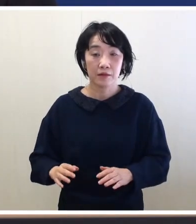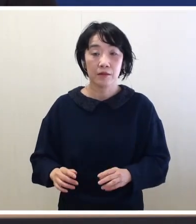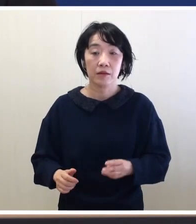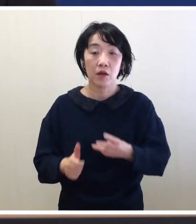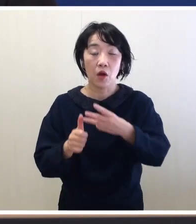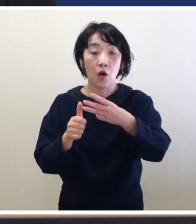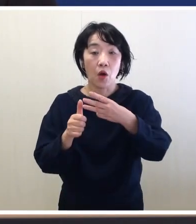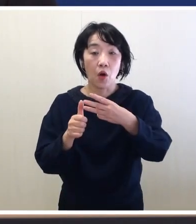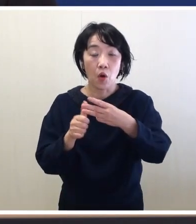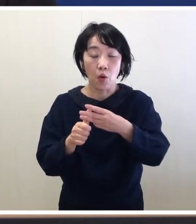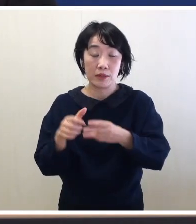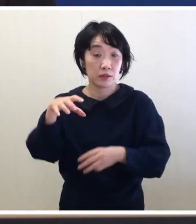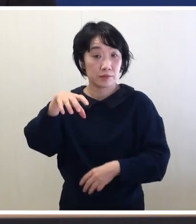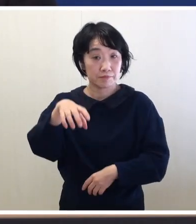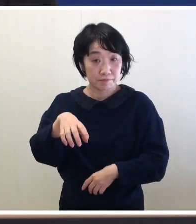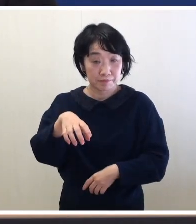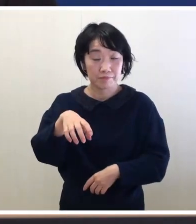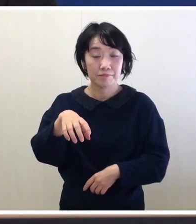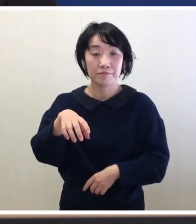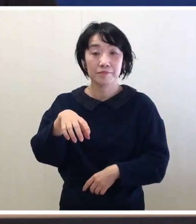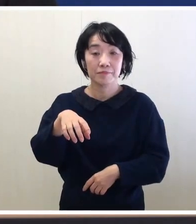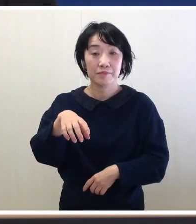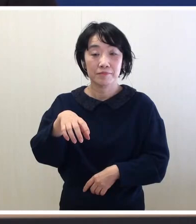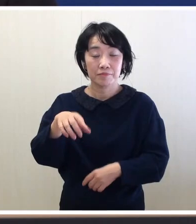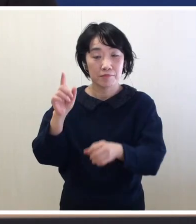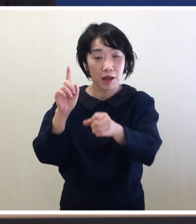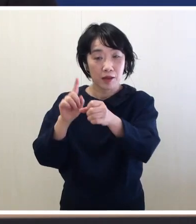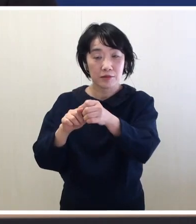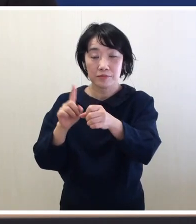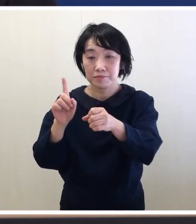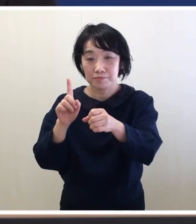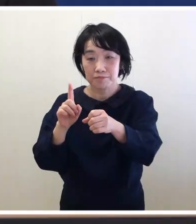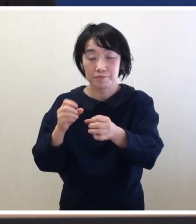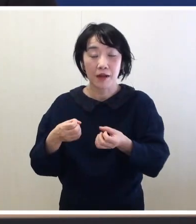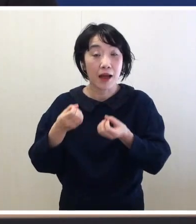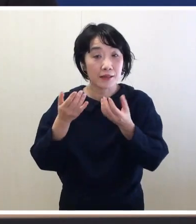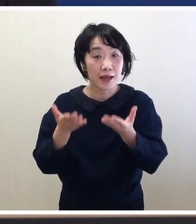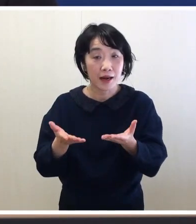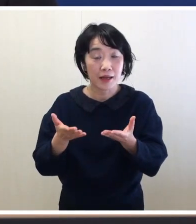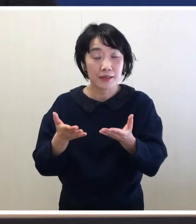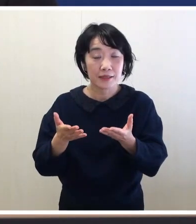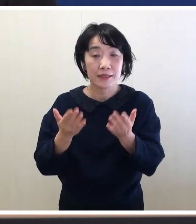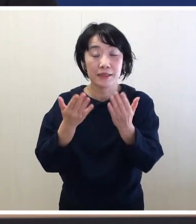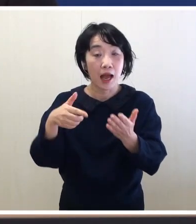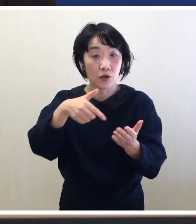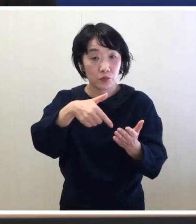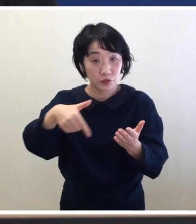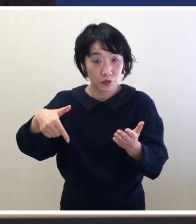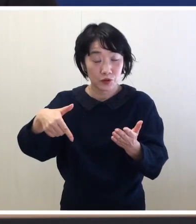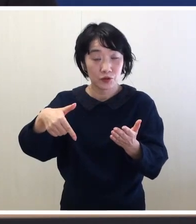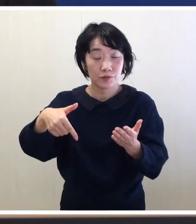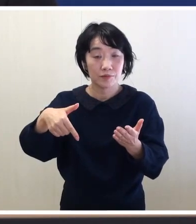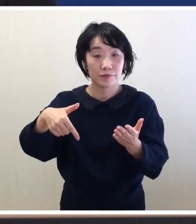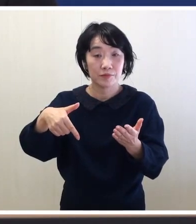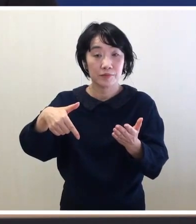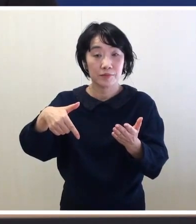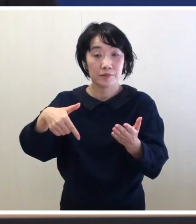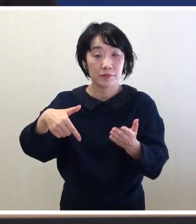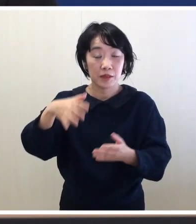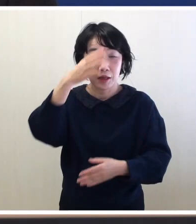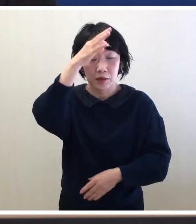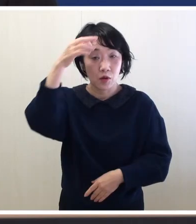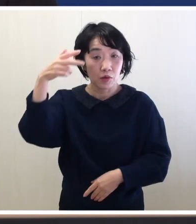この計画しております王子の地で目指している新しい学部